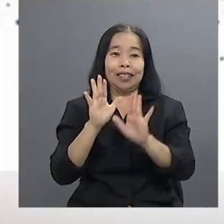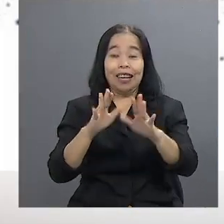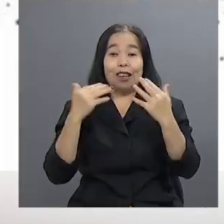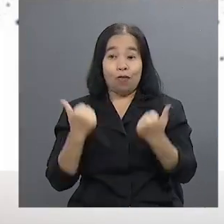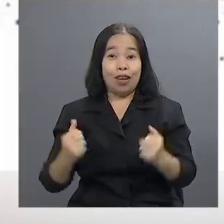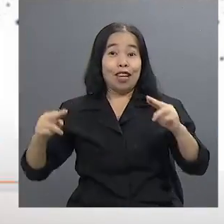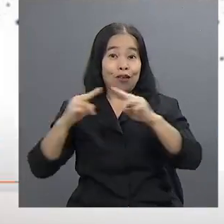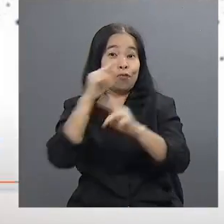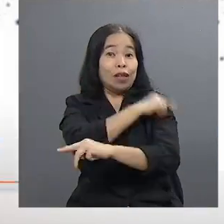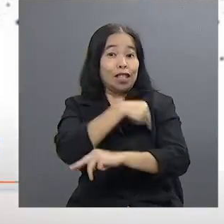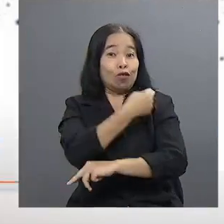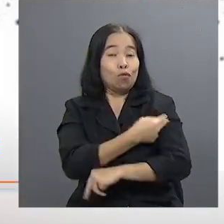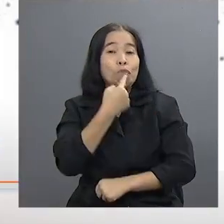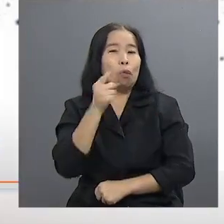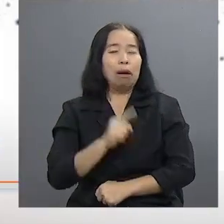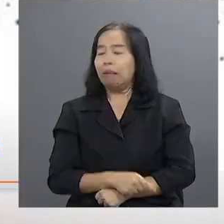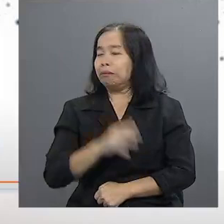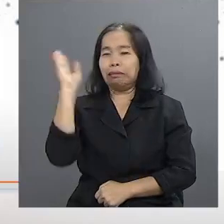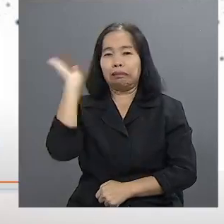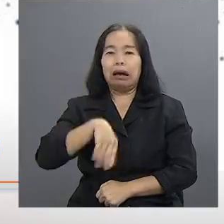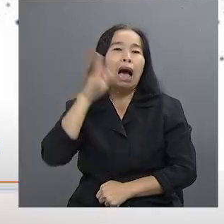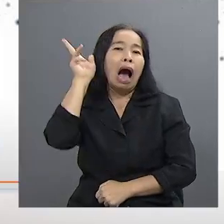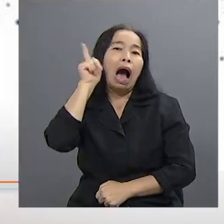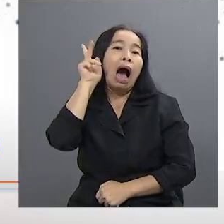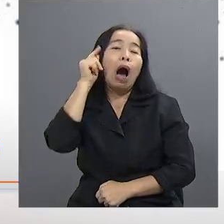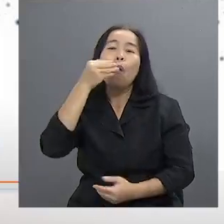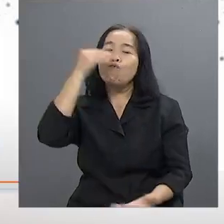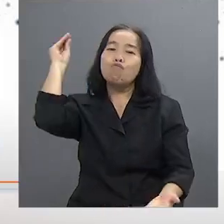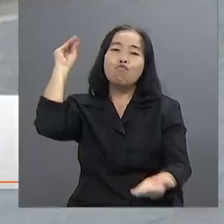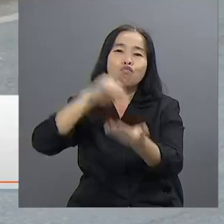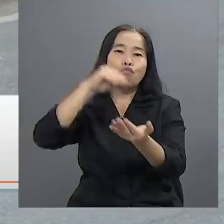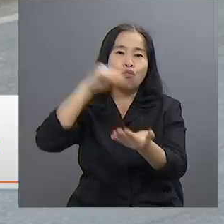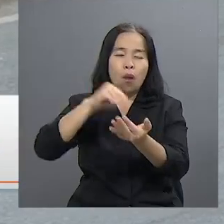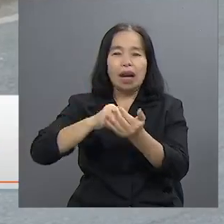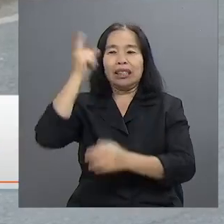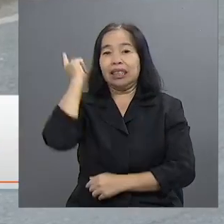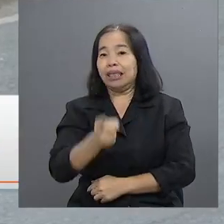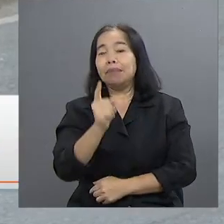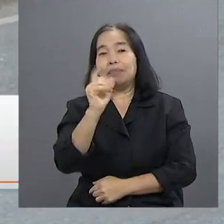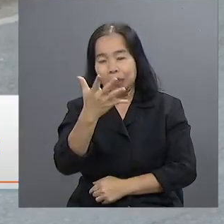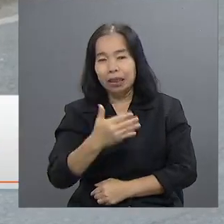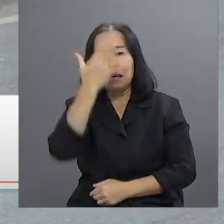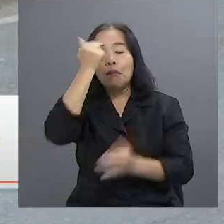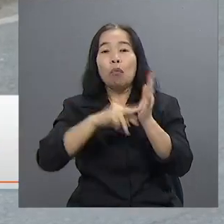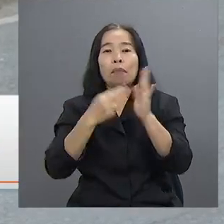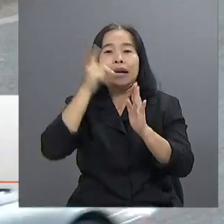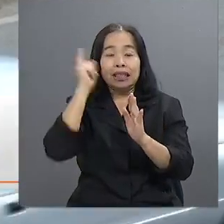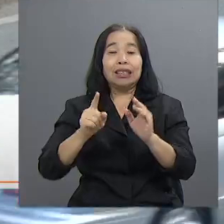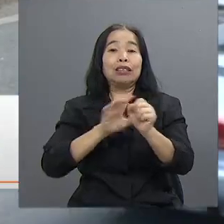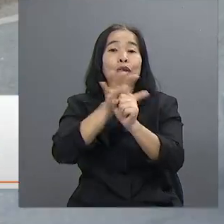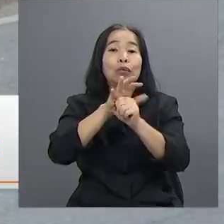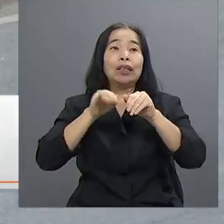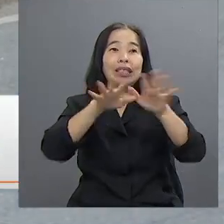ไม่เป็นความจริงนะครับและการติดต่อของโควิด -19 นั้นหลักๆเนี่ยมันยังก็คงแพร่กระจายผ่านละอองเสมหะ